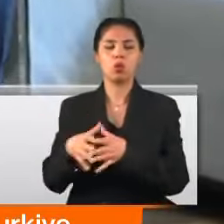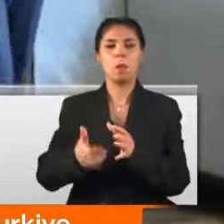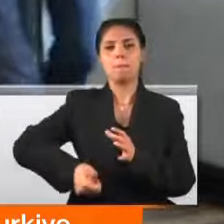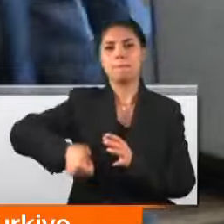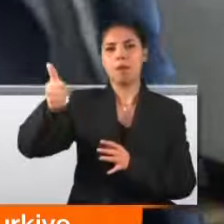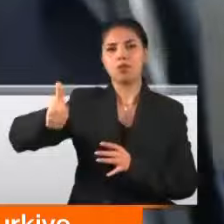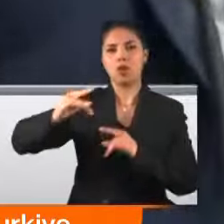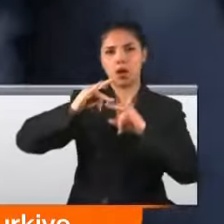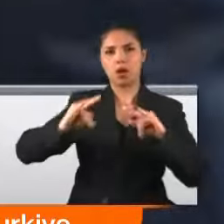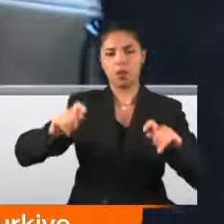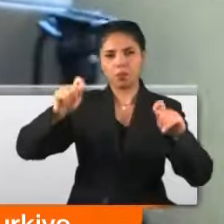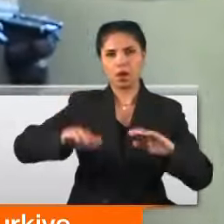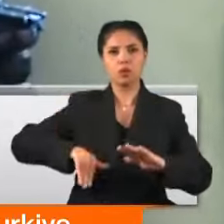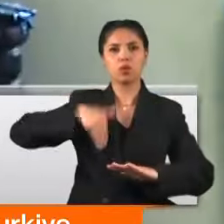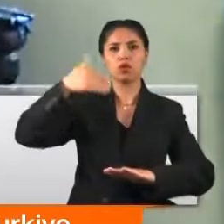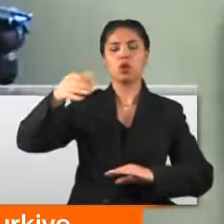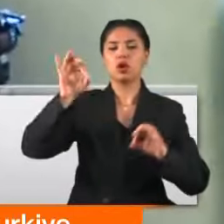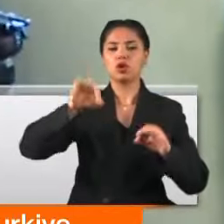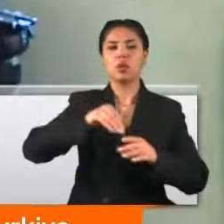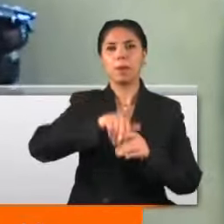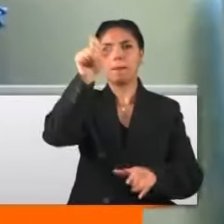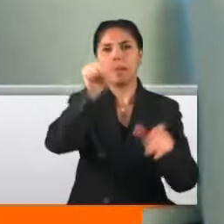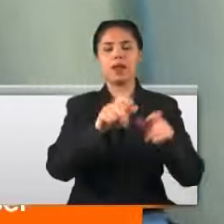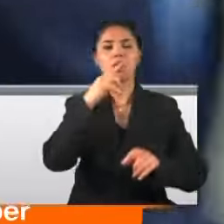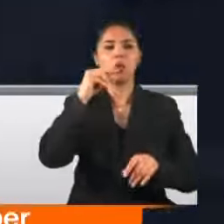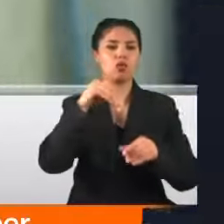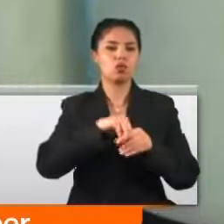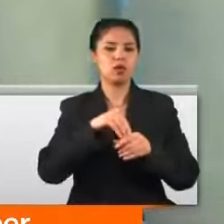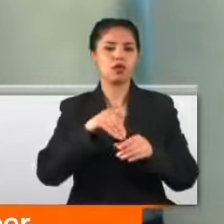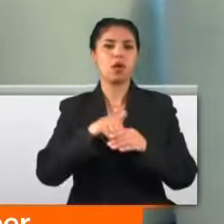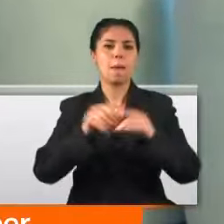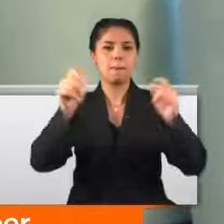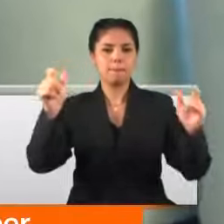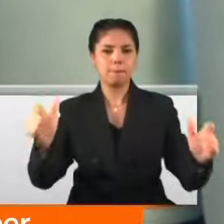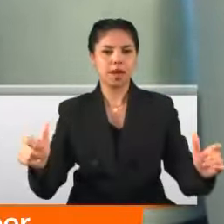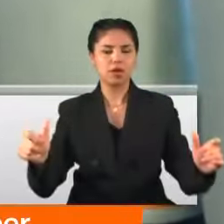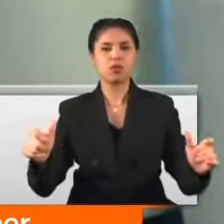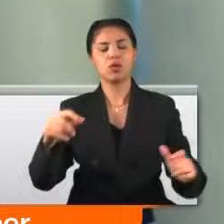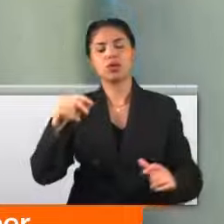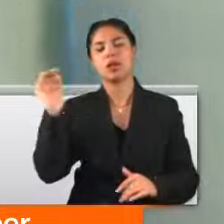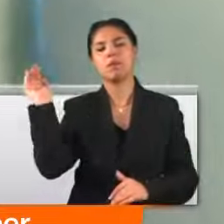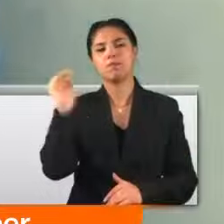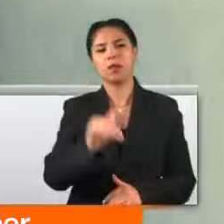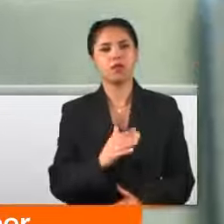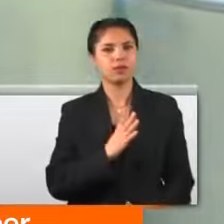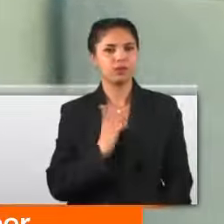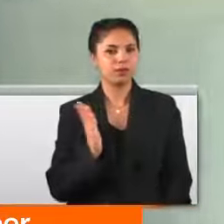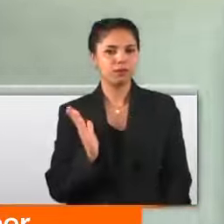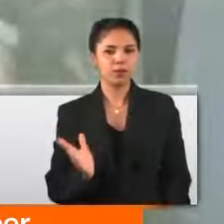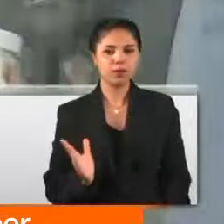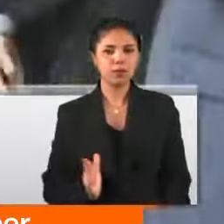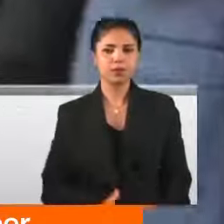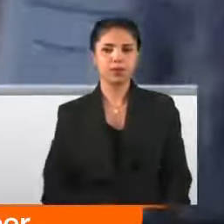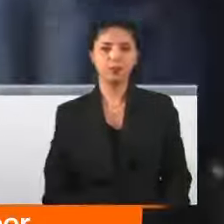kampın ardından bu kez milletvekillerine seslenmek için mecliste grup kürsüsüne çıkıyor.